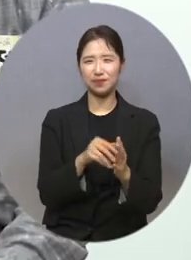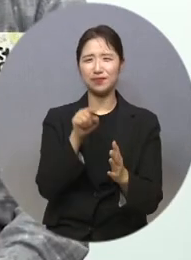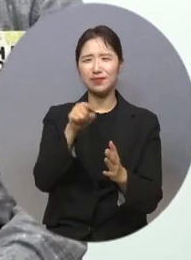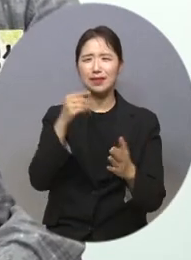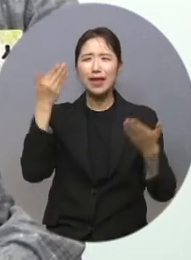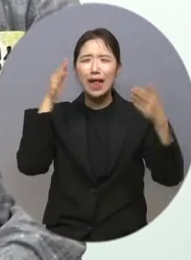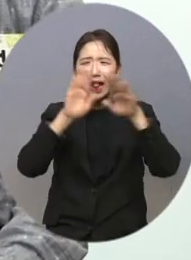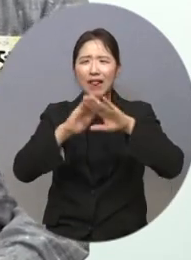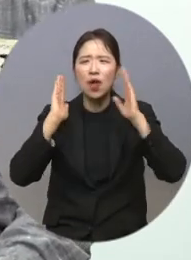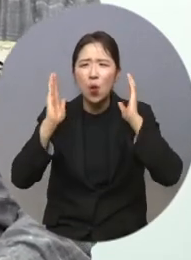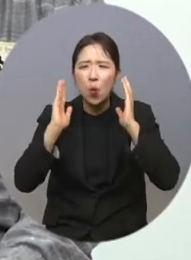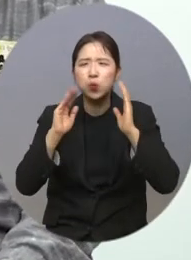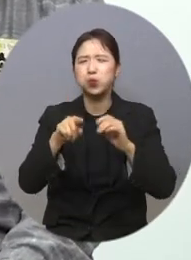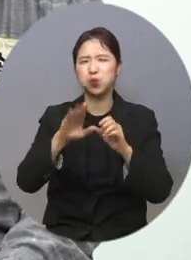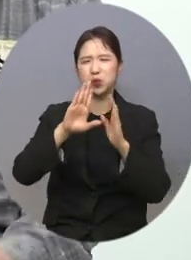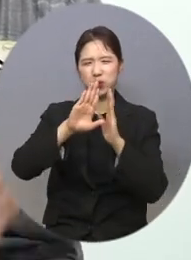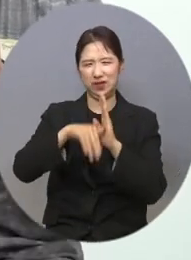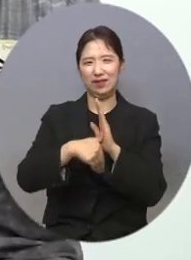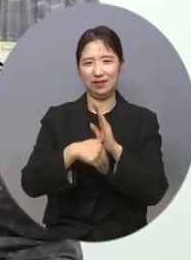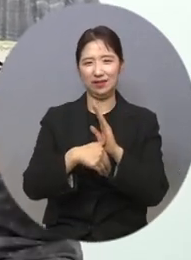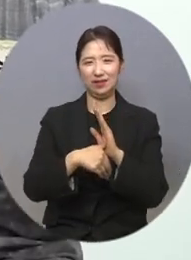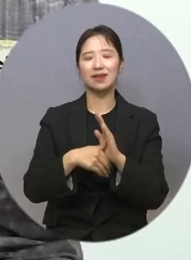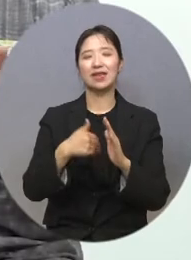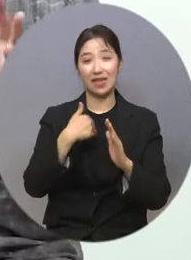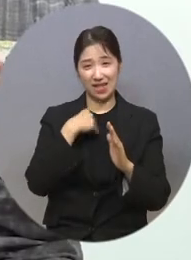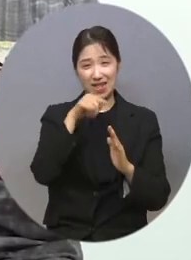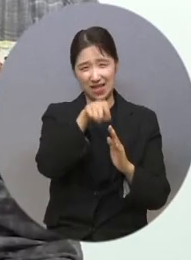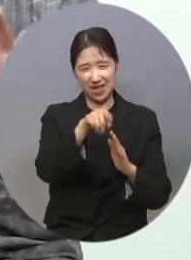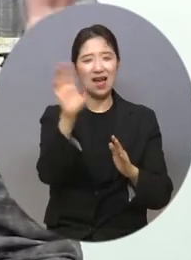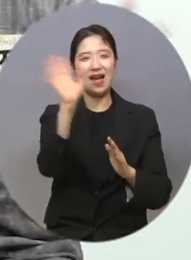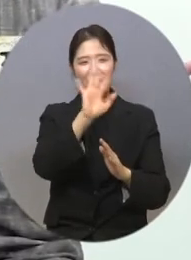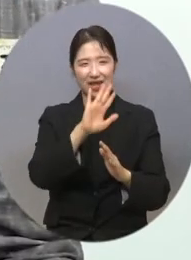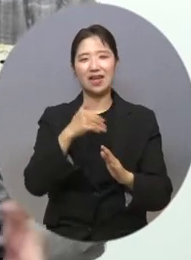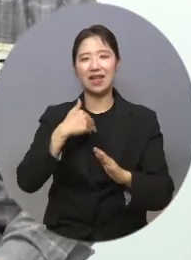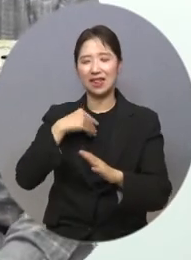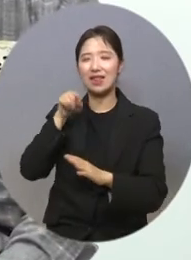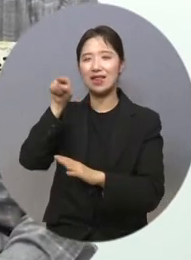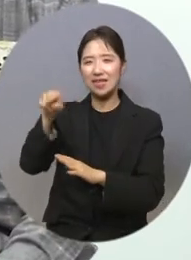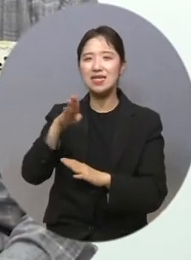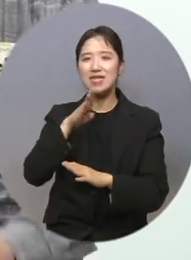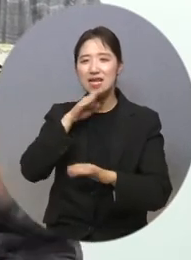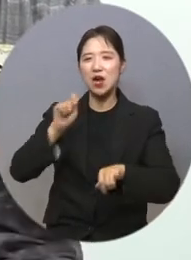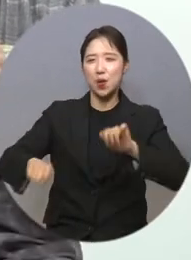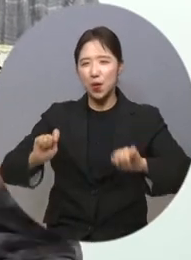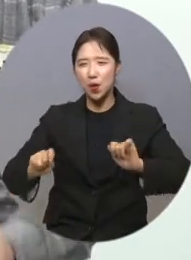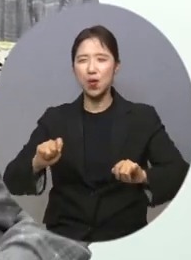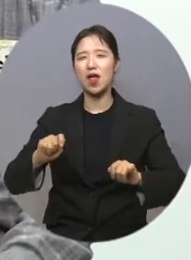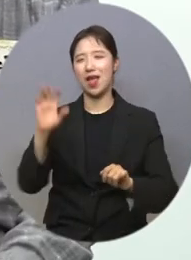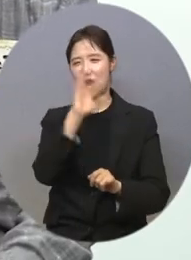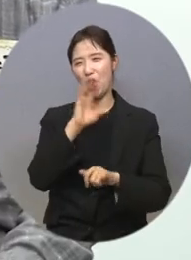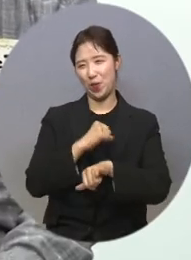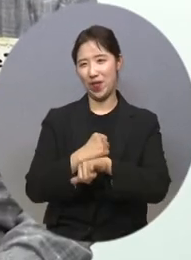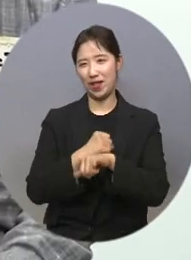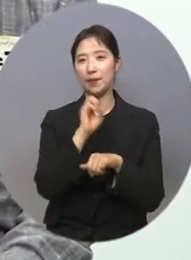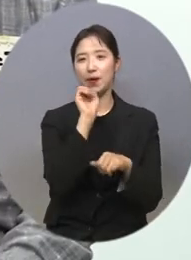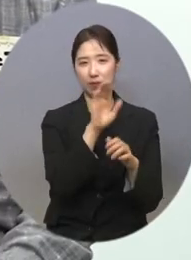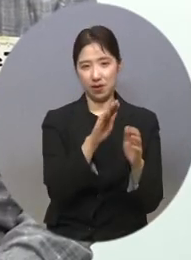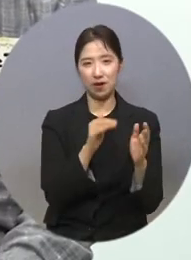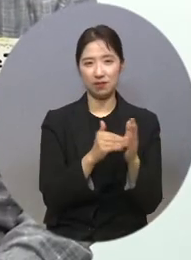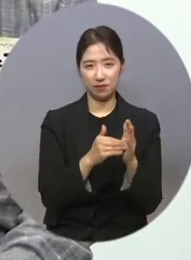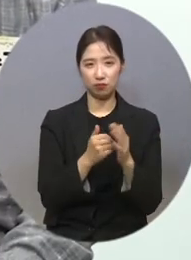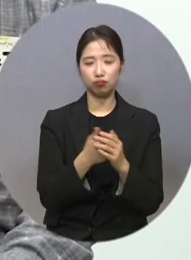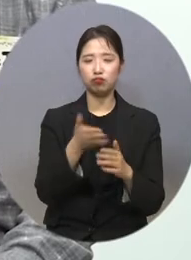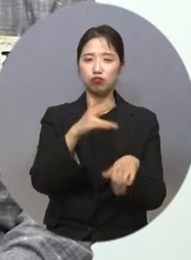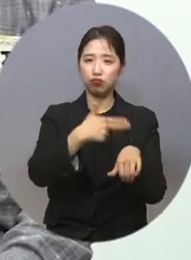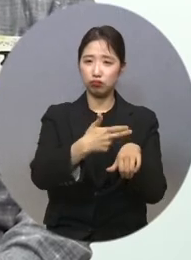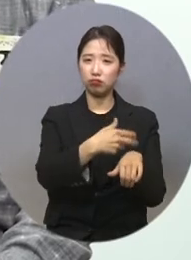밤늦게 10시까지 공부해요. 네. 근데 그걸 안 하고 이제 이 시간에 내가 가서 이제 실기 공부를 하겠습니다. 네. 드럼 연습을 하겠습니다 했더니 그